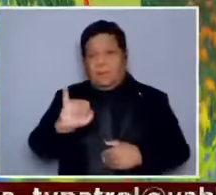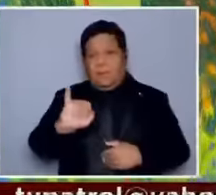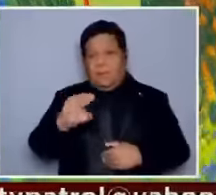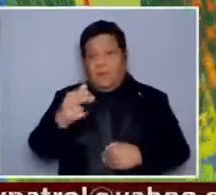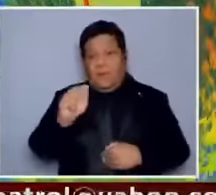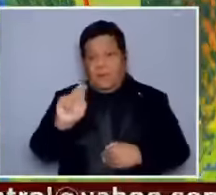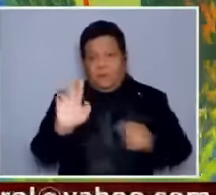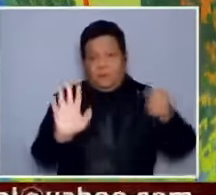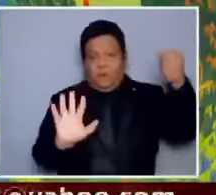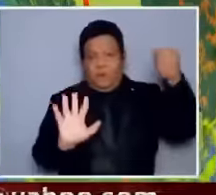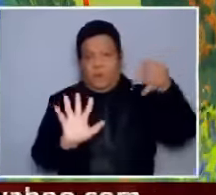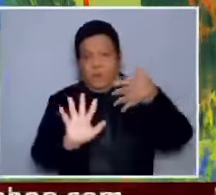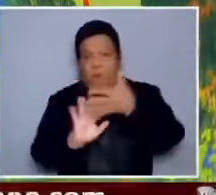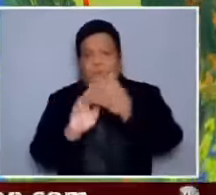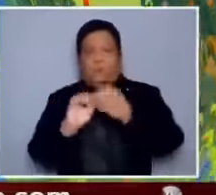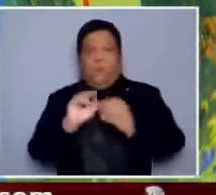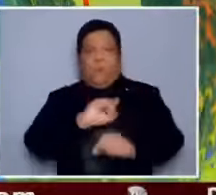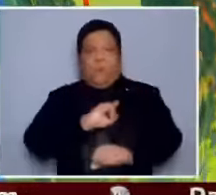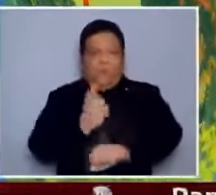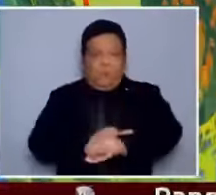malaking bahagi ng Luzon.